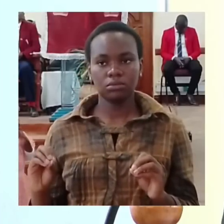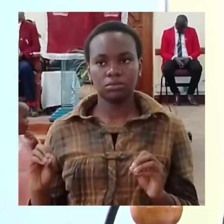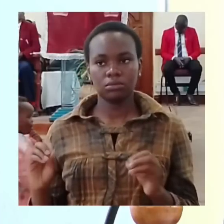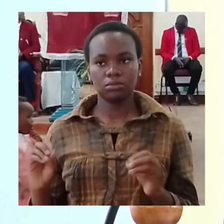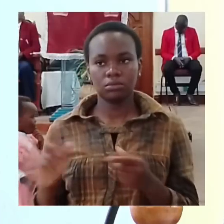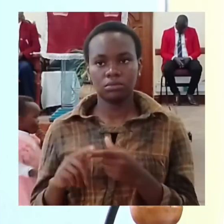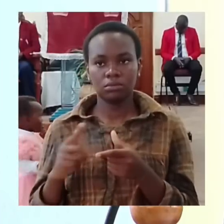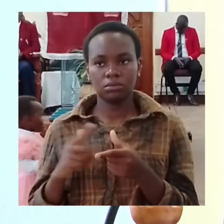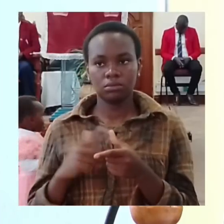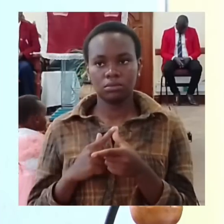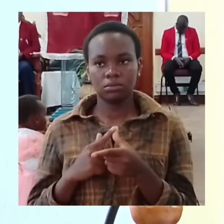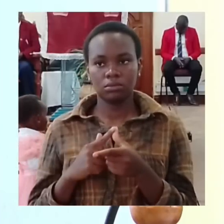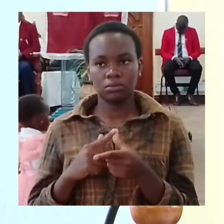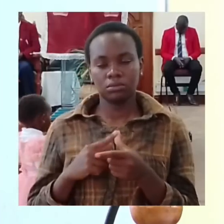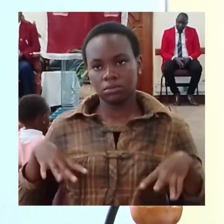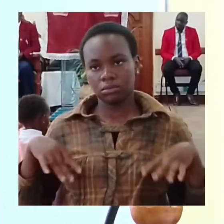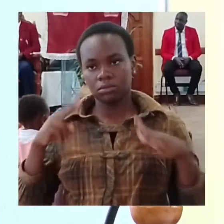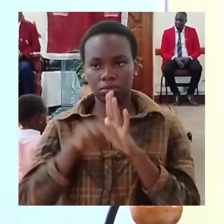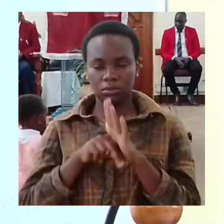Ucio wĩtagwo mwĩtĩo,